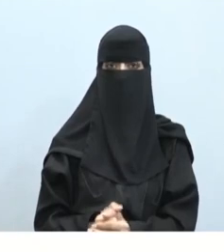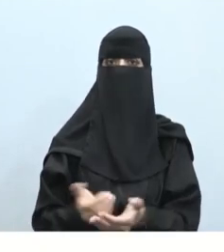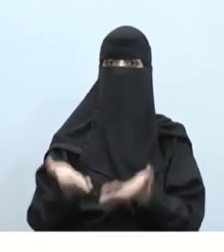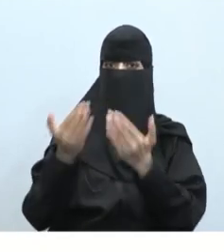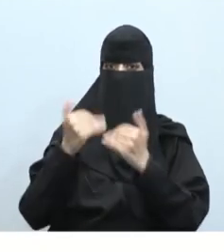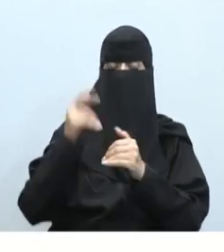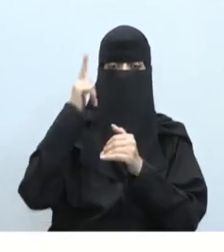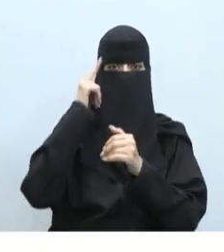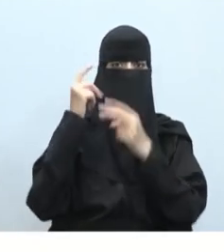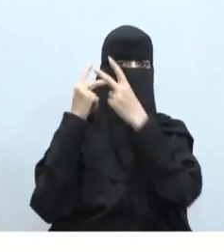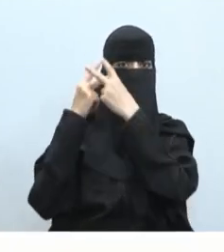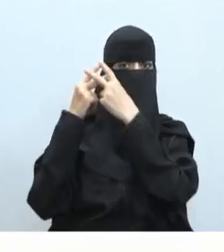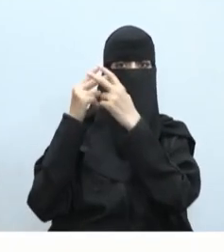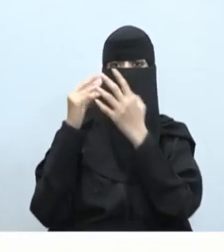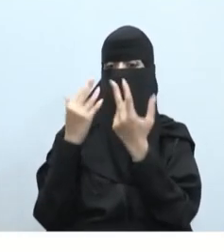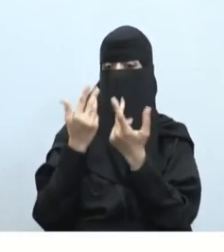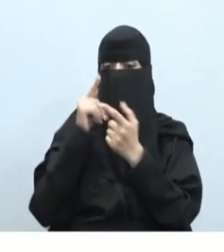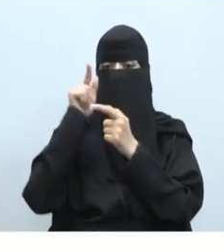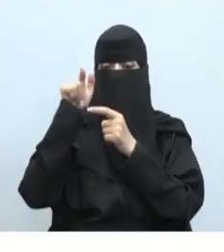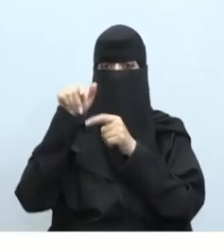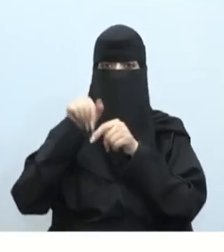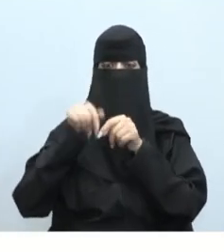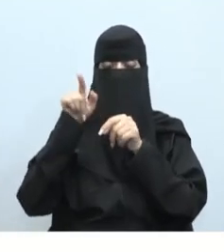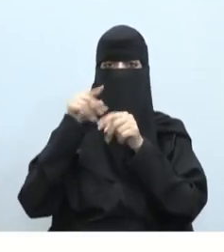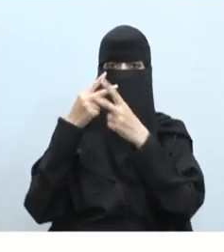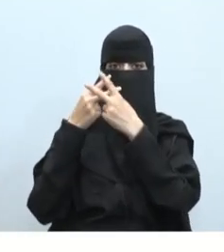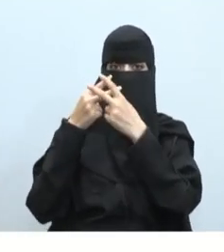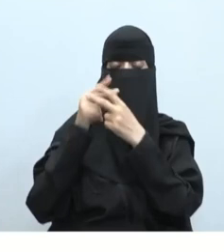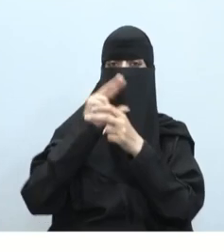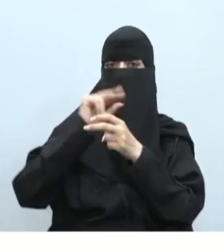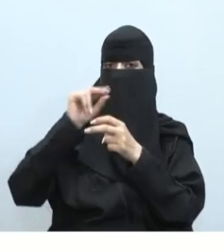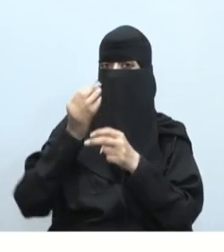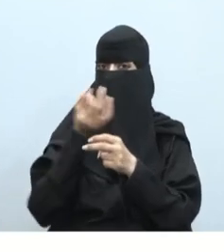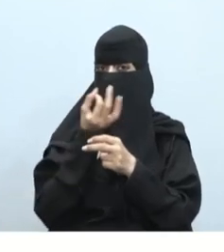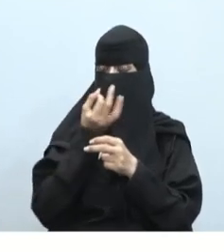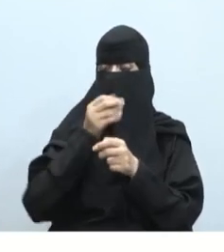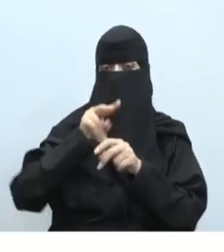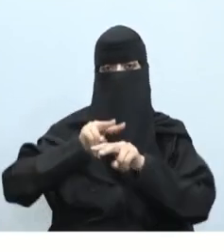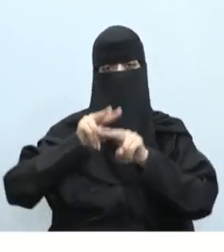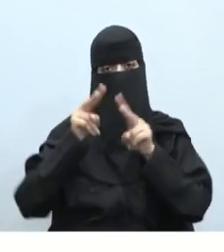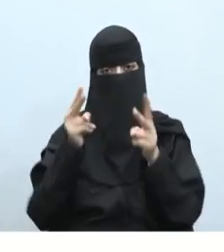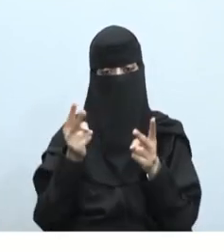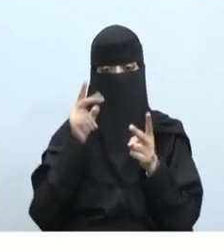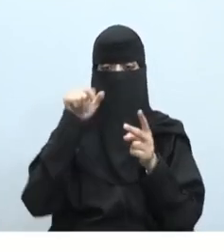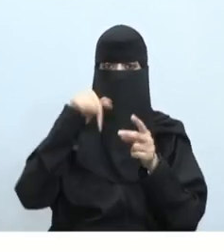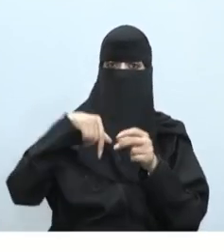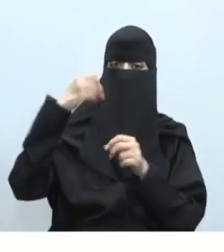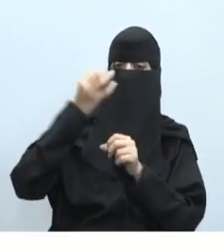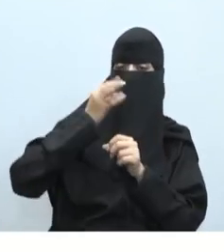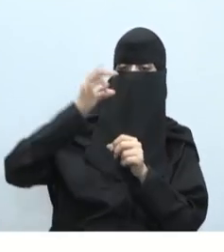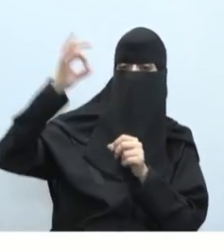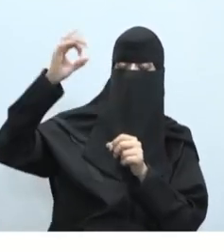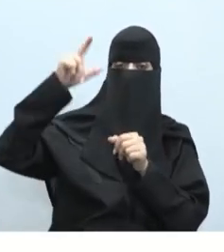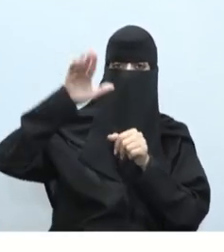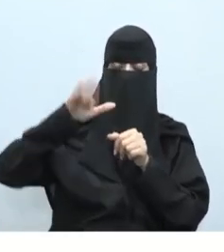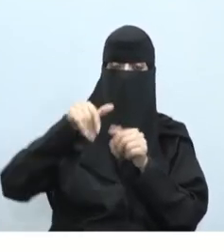احسنتم النجوم ما هي النجوم ممتازين هذه النجوم كما ذكرت لكم تختلف في لمعانها